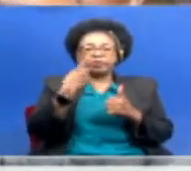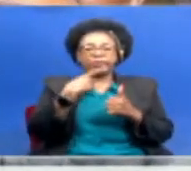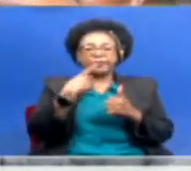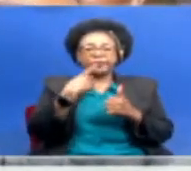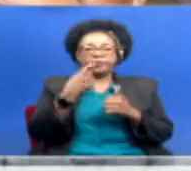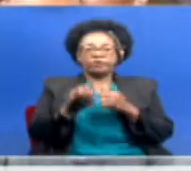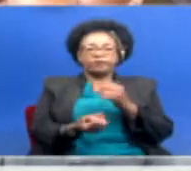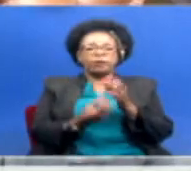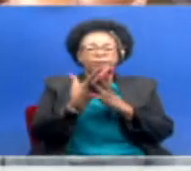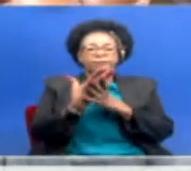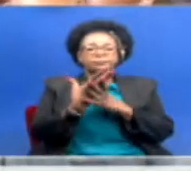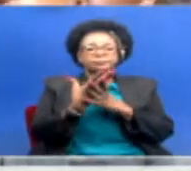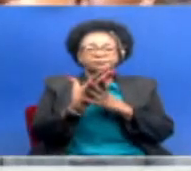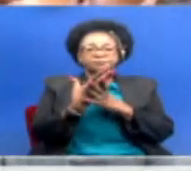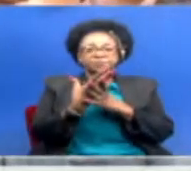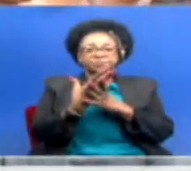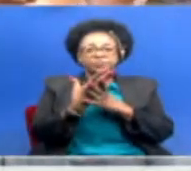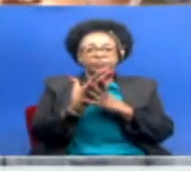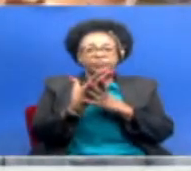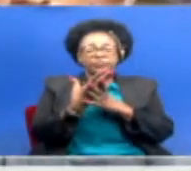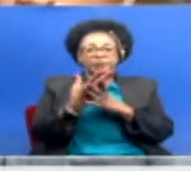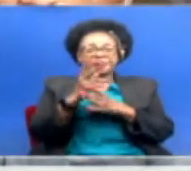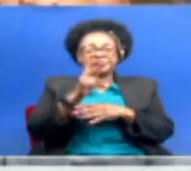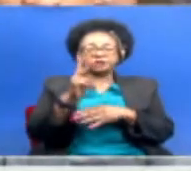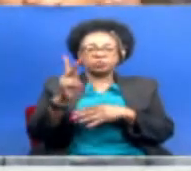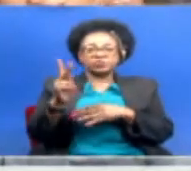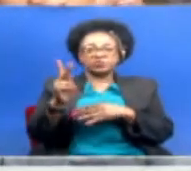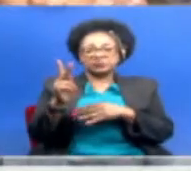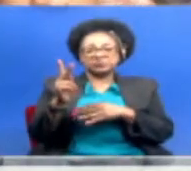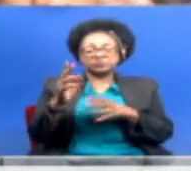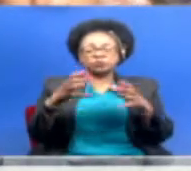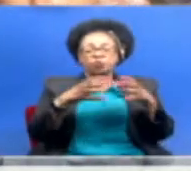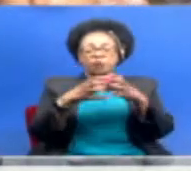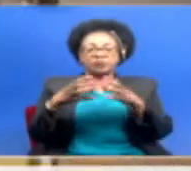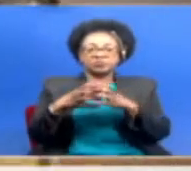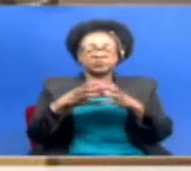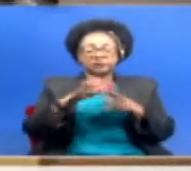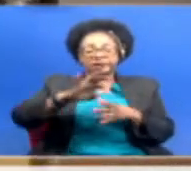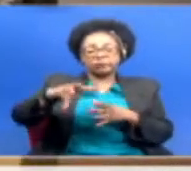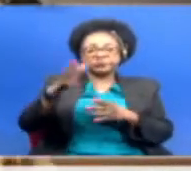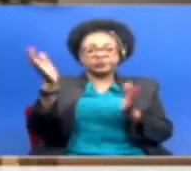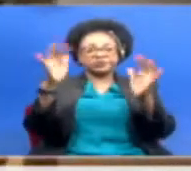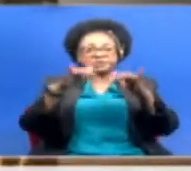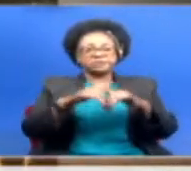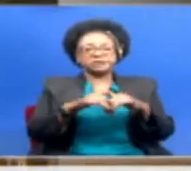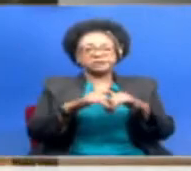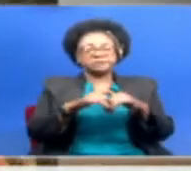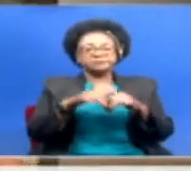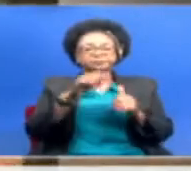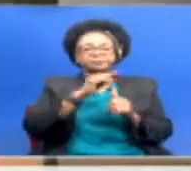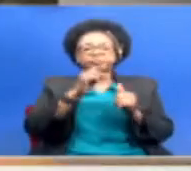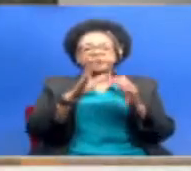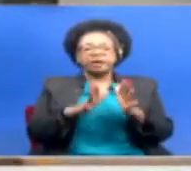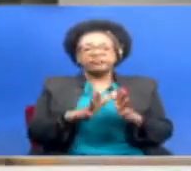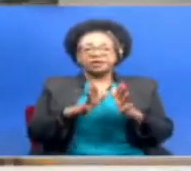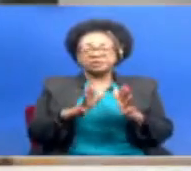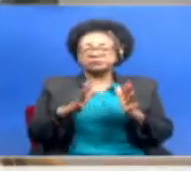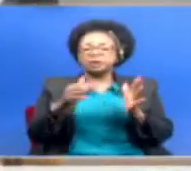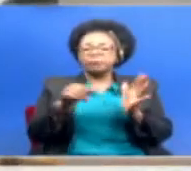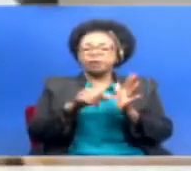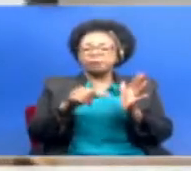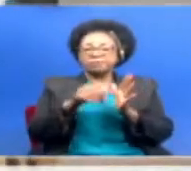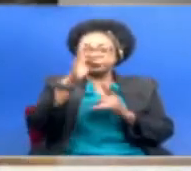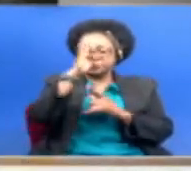comprise the Kenya Kwanza caucus in the county assembly. Gavana Mwangaza alijipata mashakani